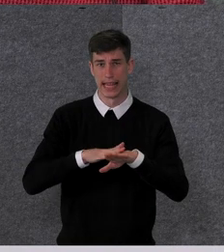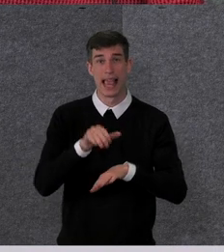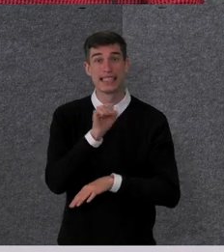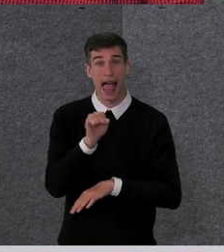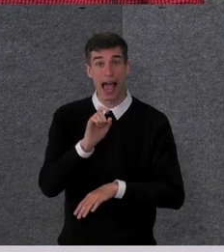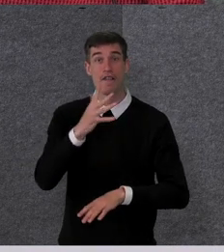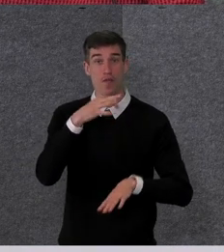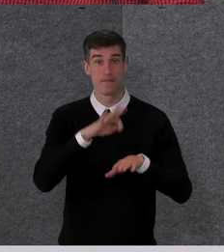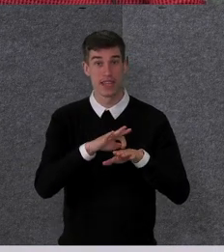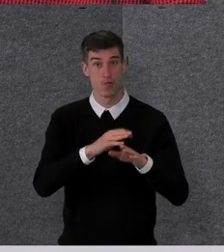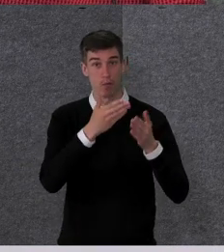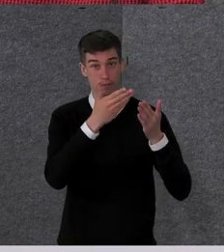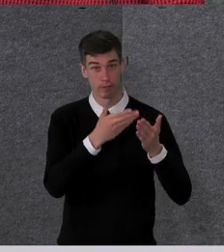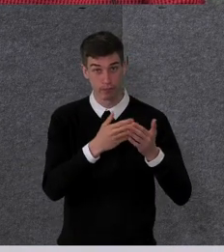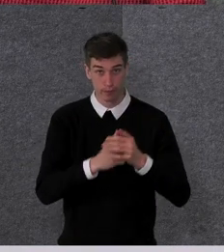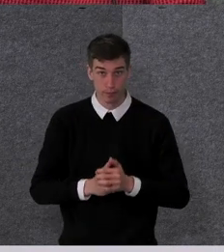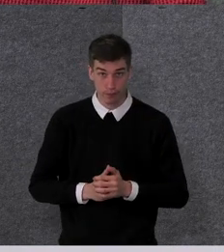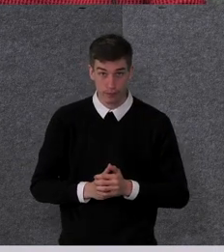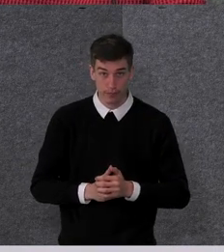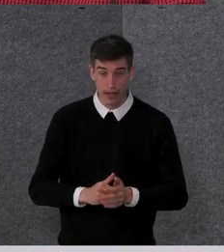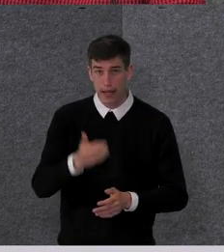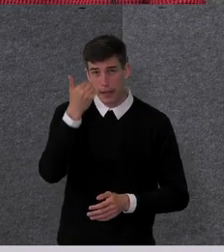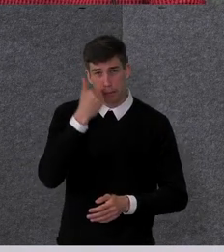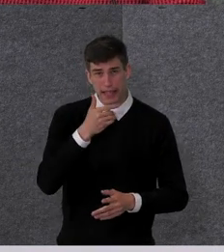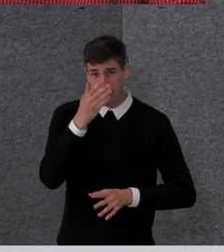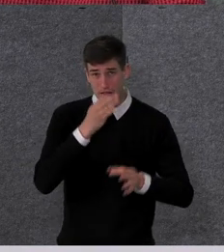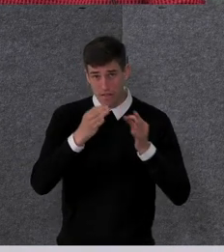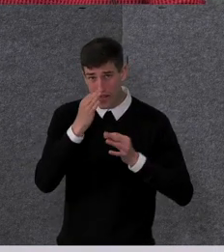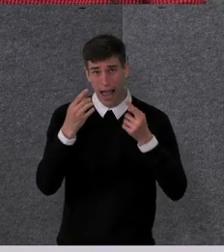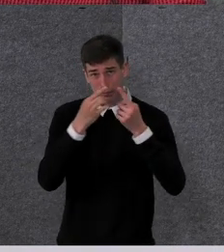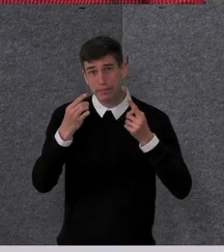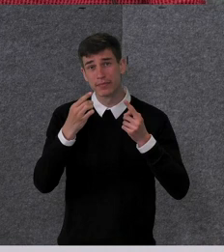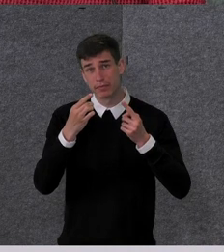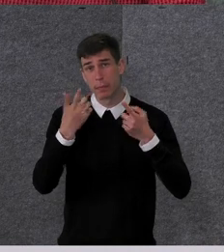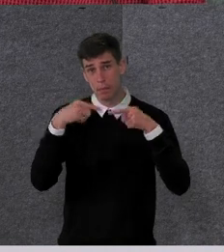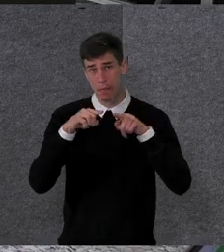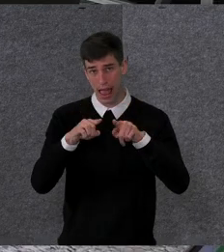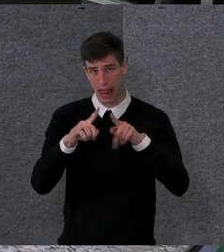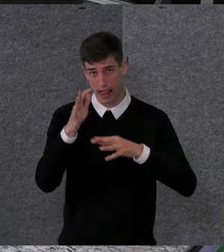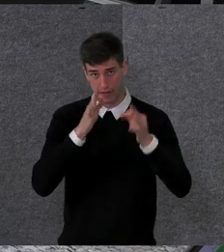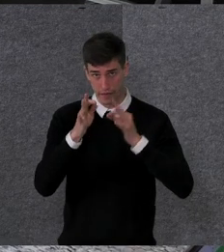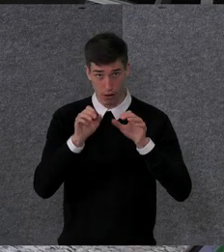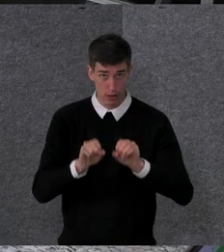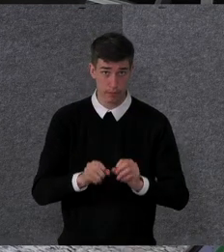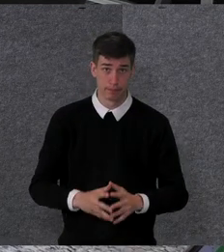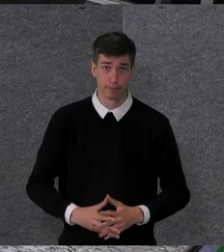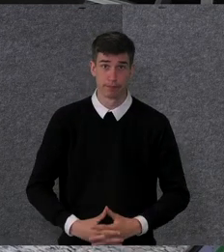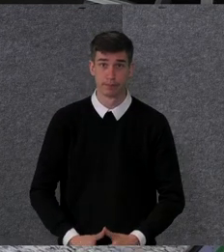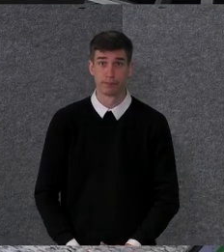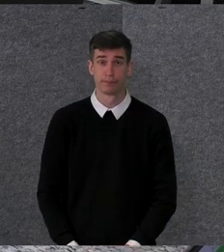hast 5 Minuten das Wort. Auch hier wird dir die herzliche Bitte, die Fragen während der Rede von Sarah zu stellen.